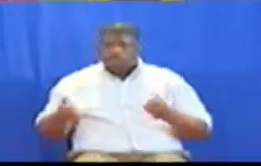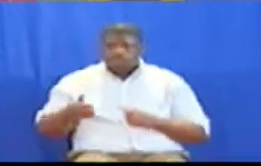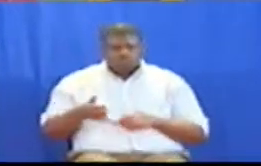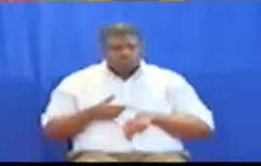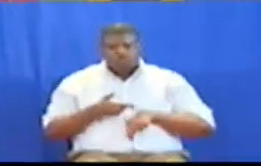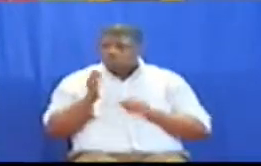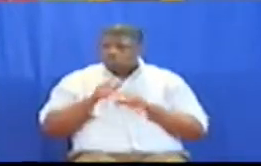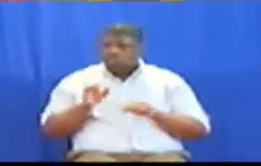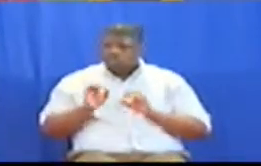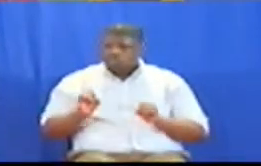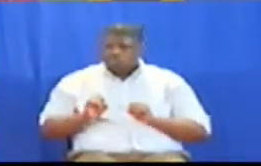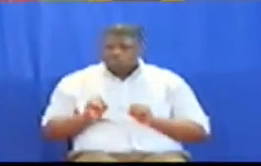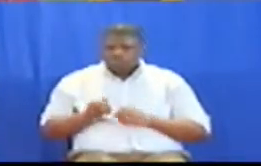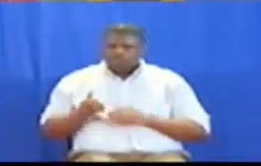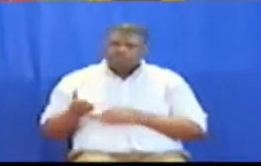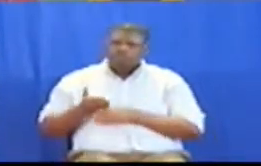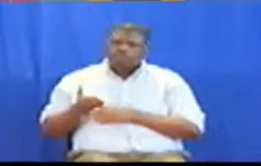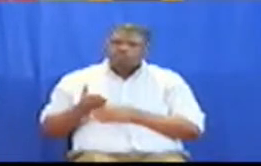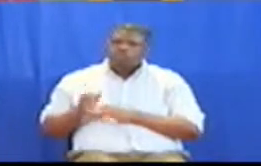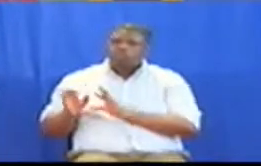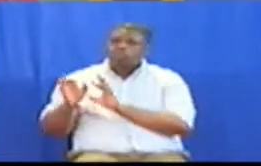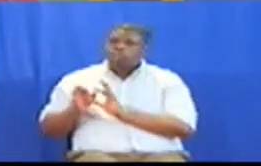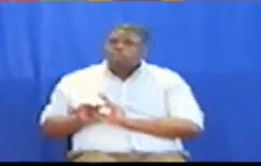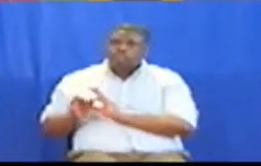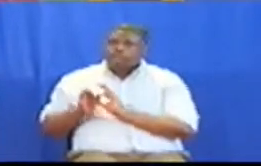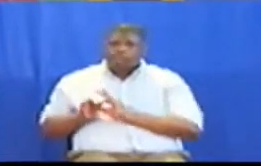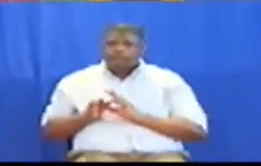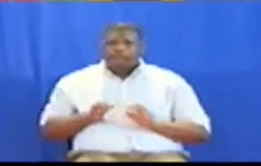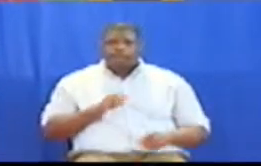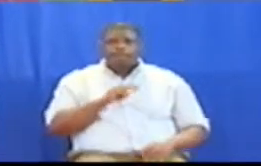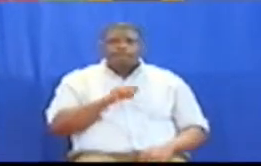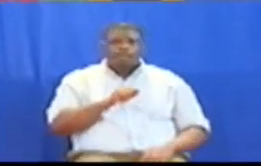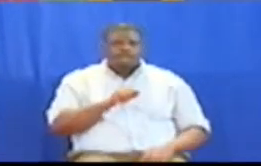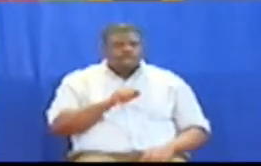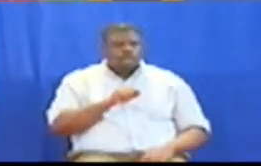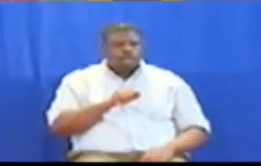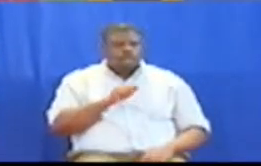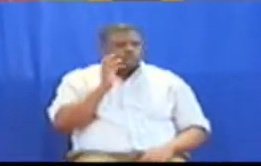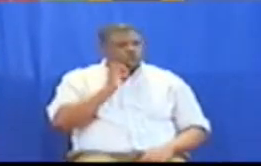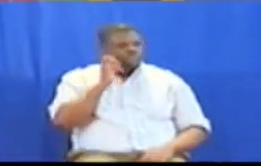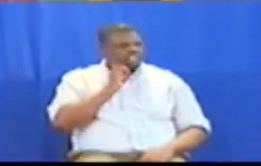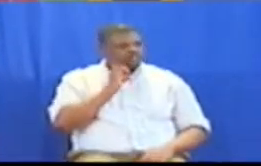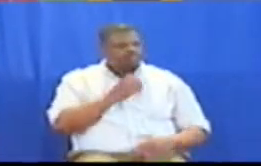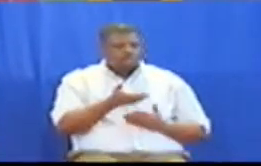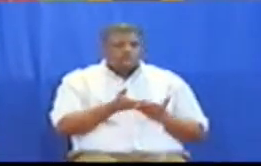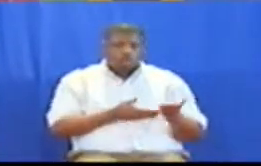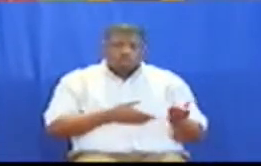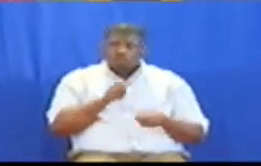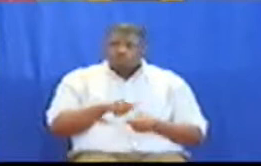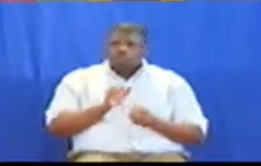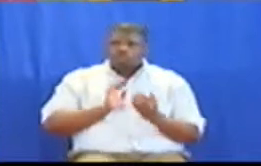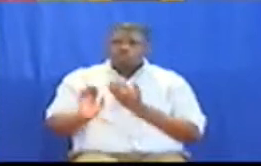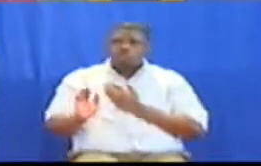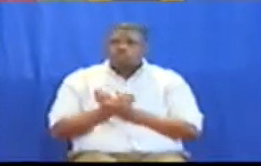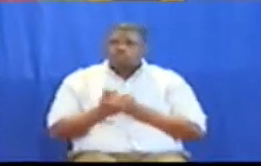kabisa kuhusu ushirika, mheshimiwa, pale Manyoni tumeletewa barua, watu wamezuiwa kuuza